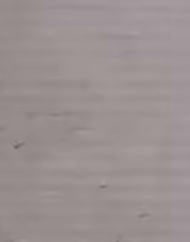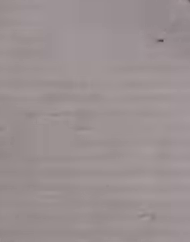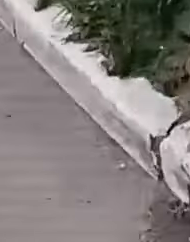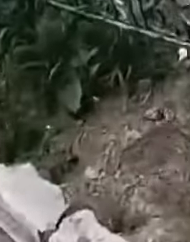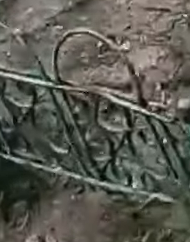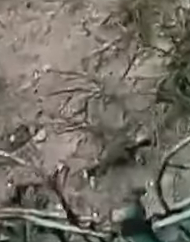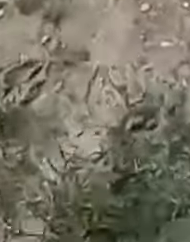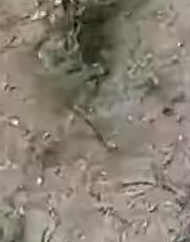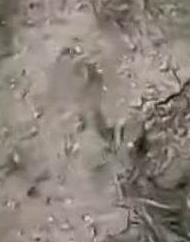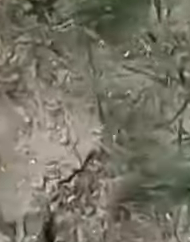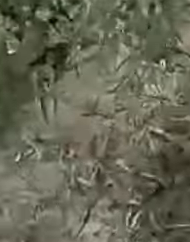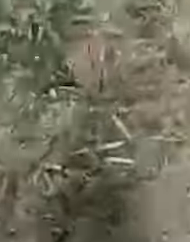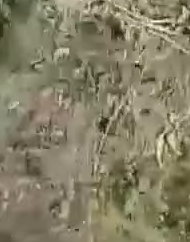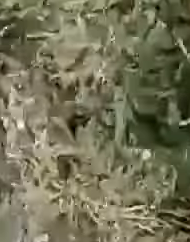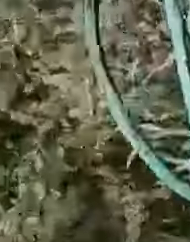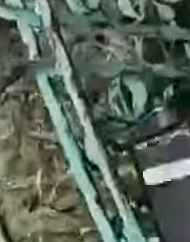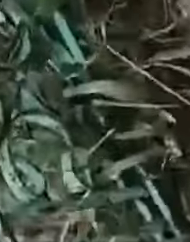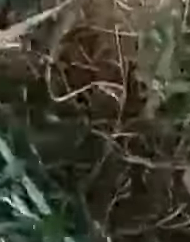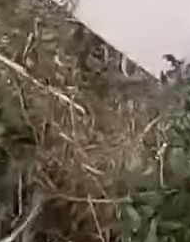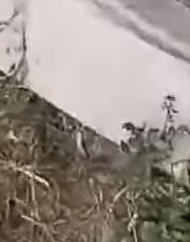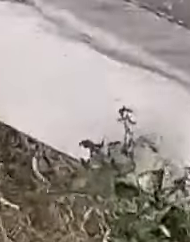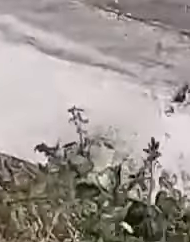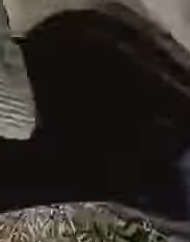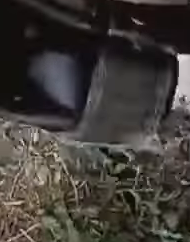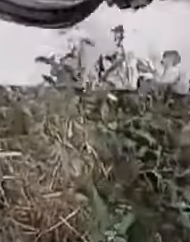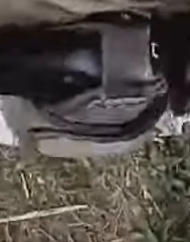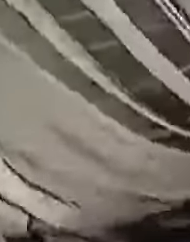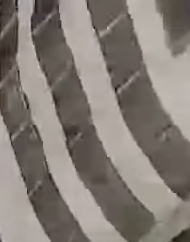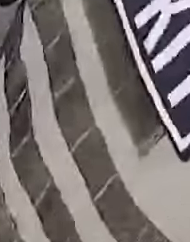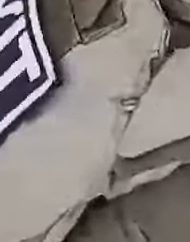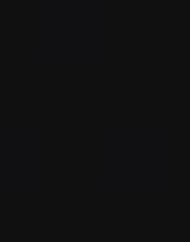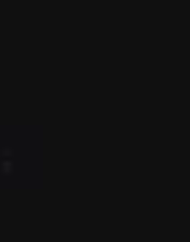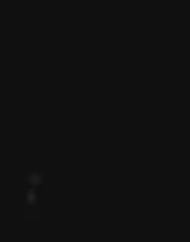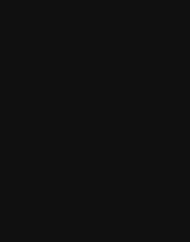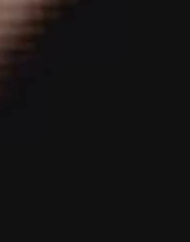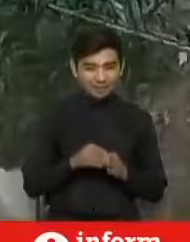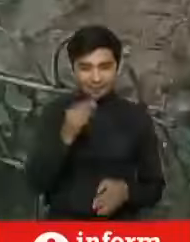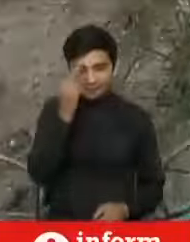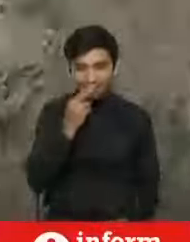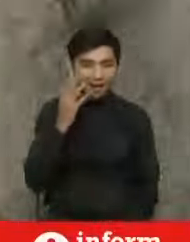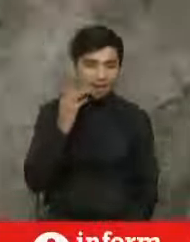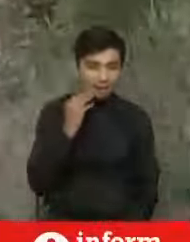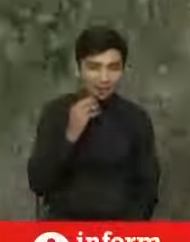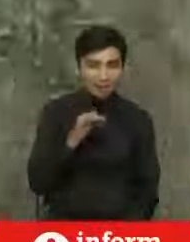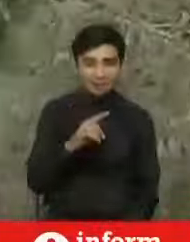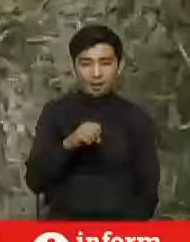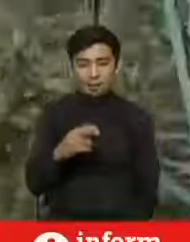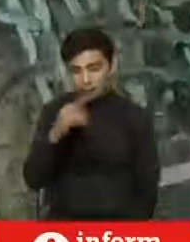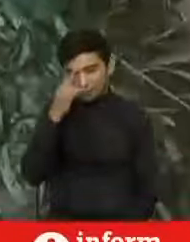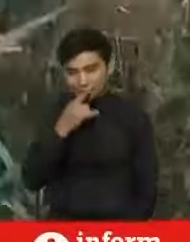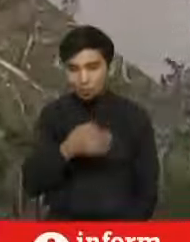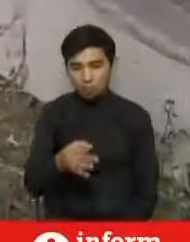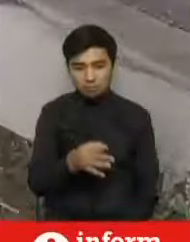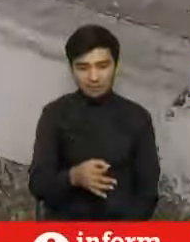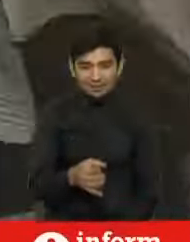организации операцию готовили в июле при содействии полиции и прокуратуры в Астане Алматинской и западно-казахстанской